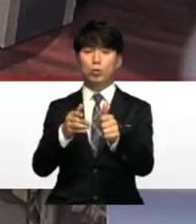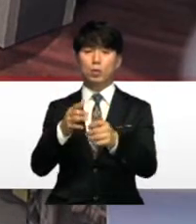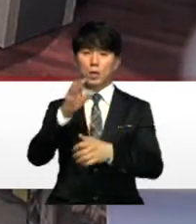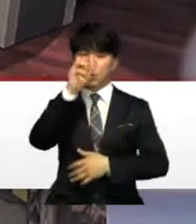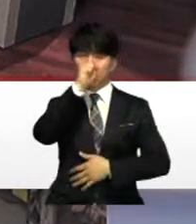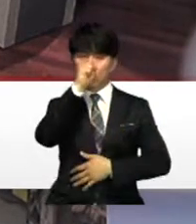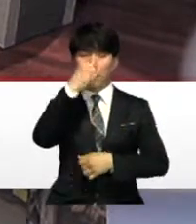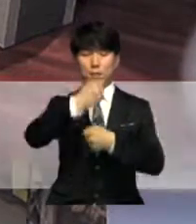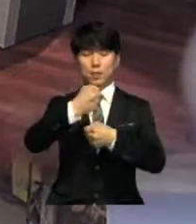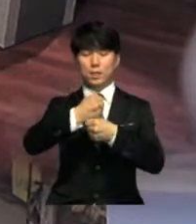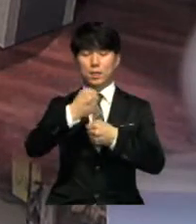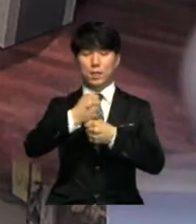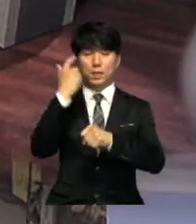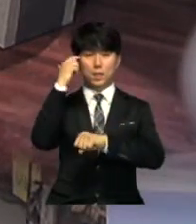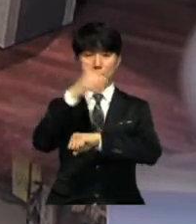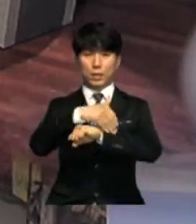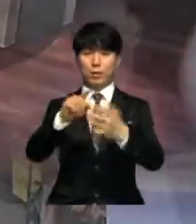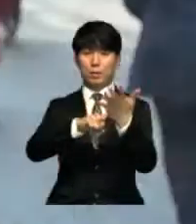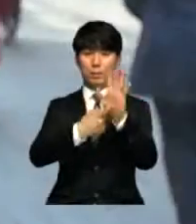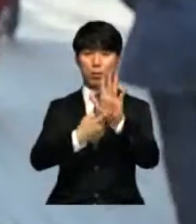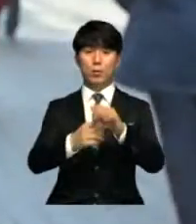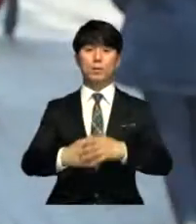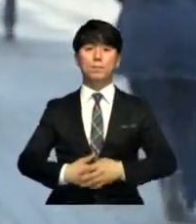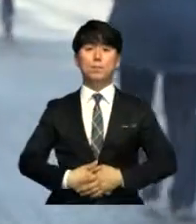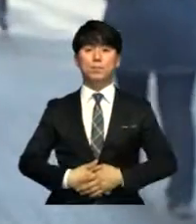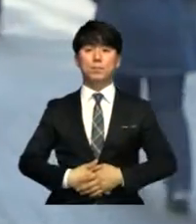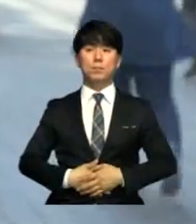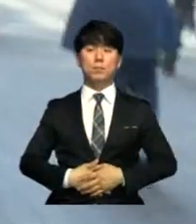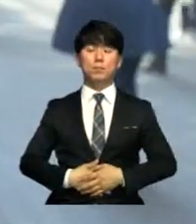냈습니다. 서동철 기자가 보도합니다.